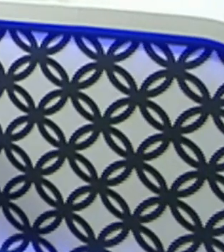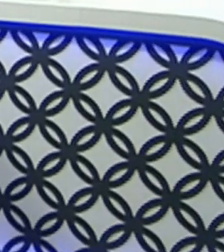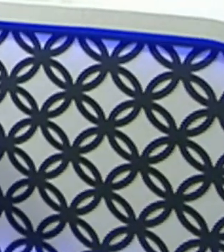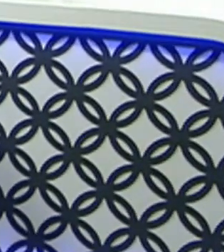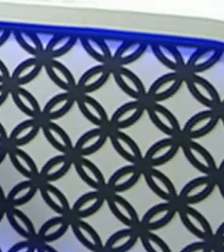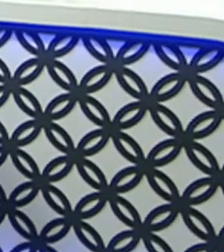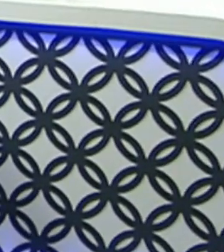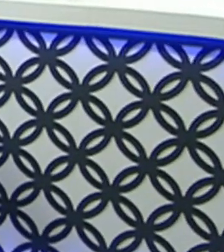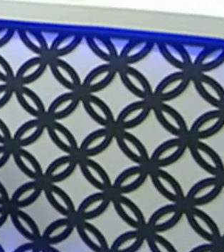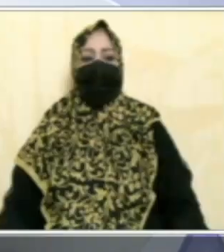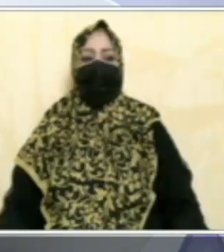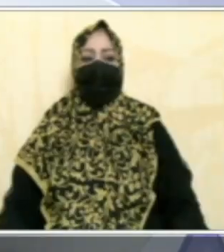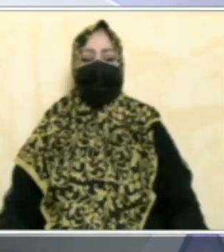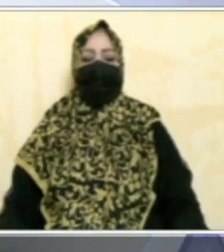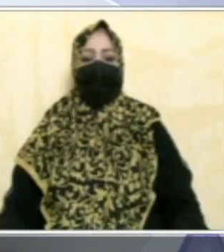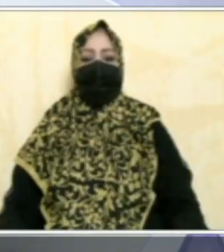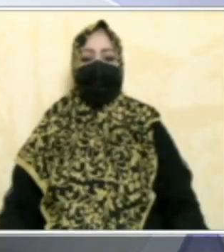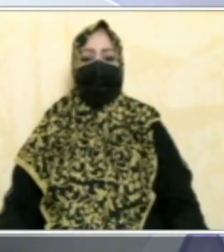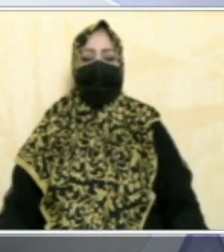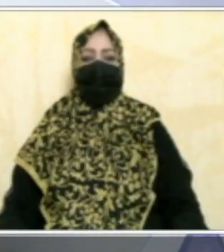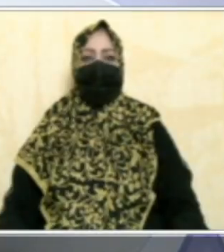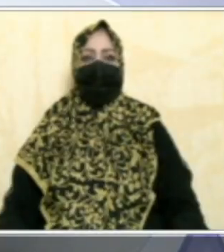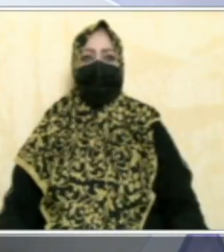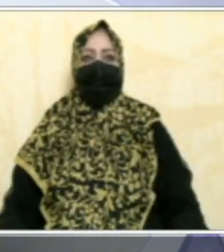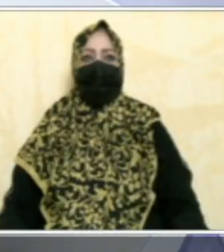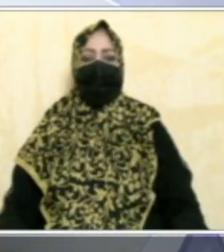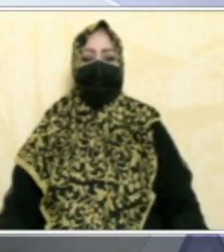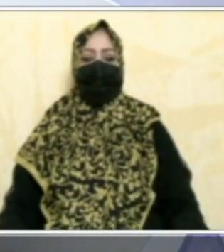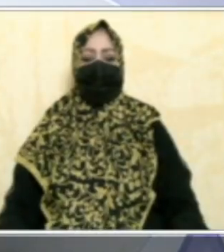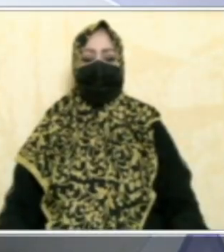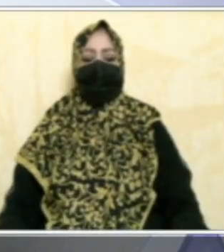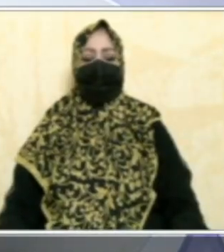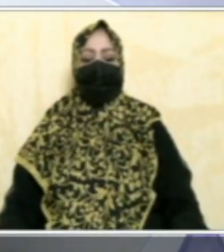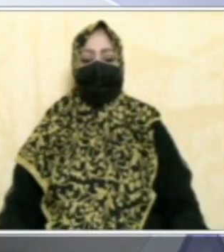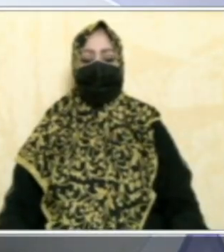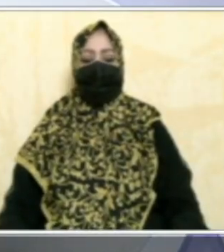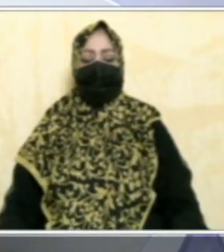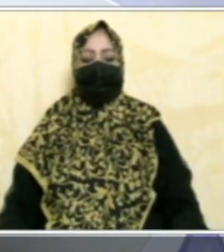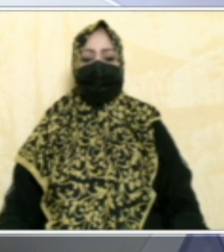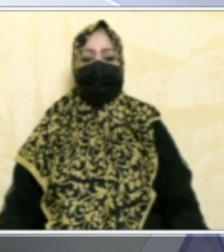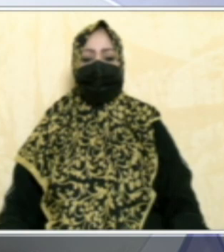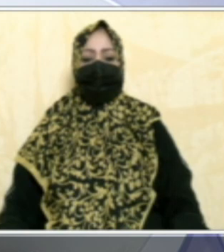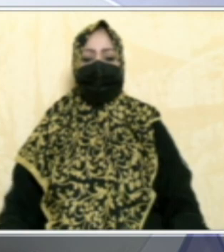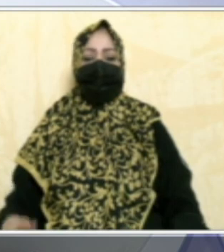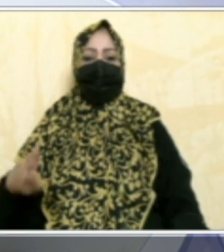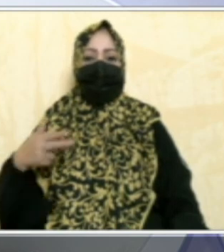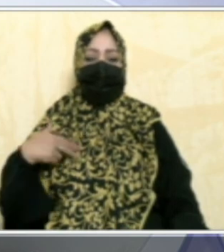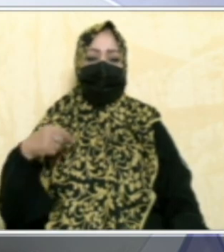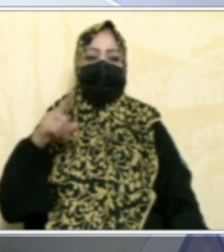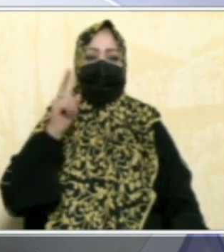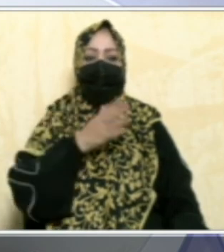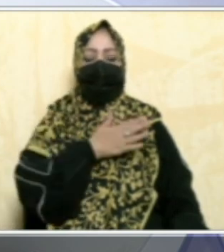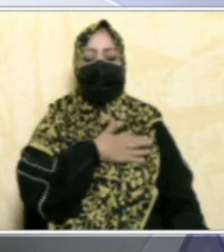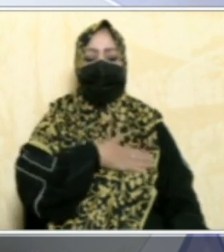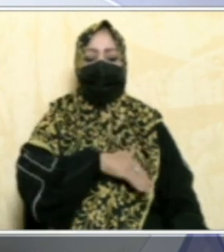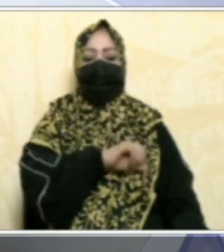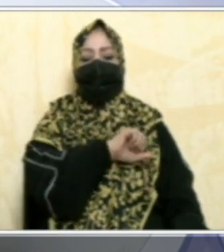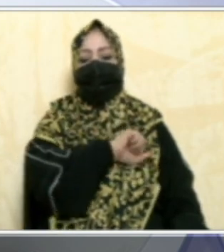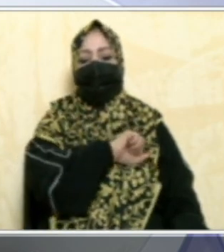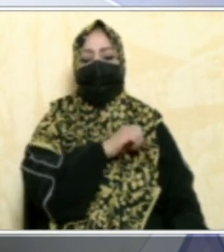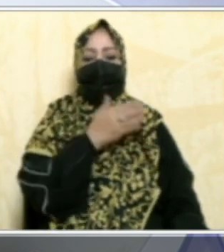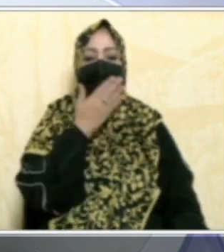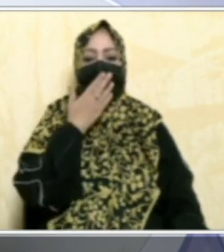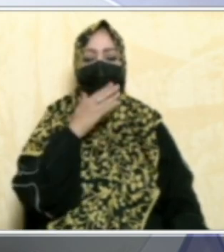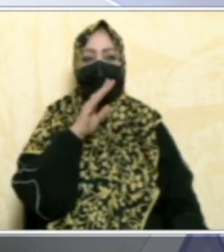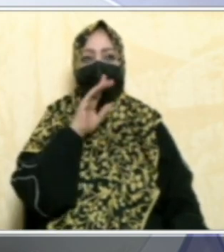كانوا لحاجتنا حضورا. بسم الله الرحمن الرحيم. الحمد لله رب العالمين،